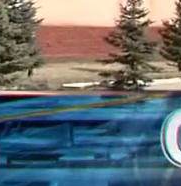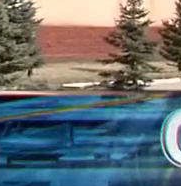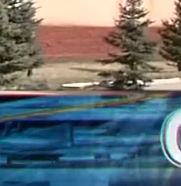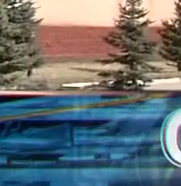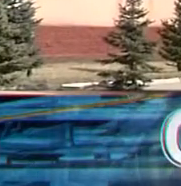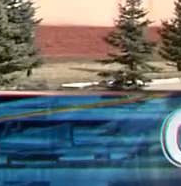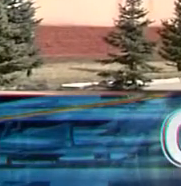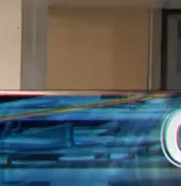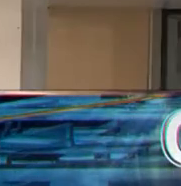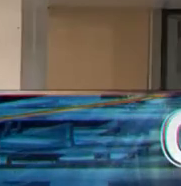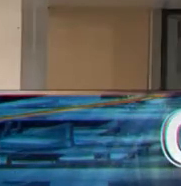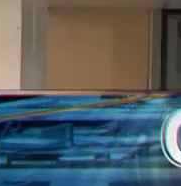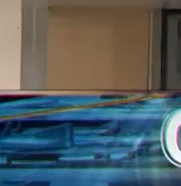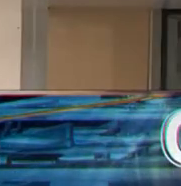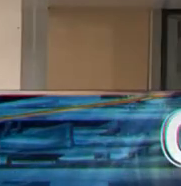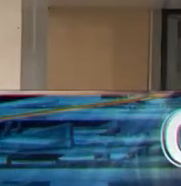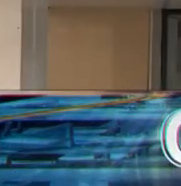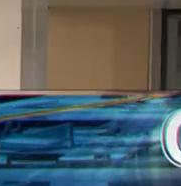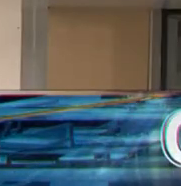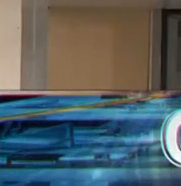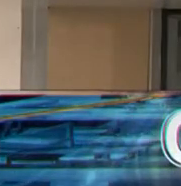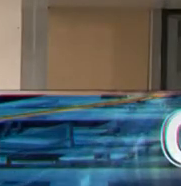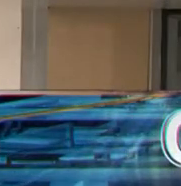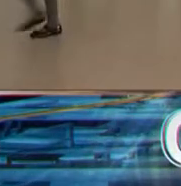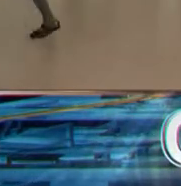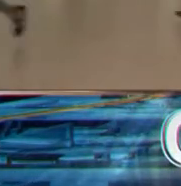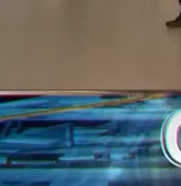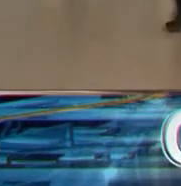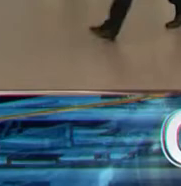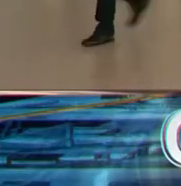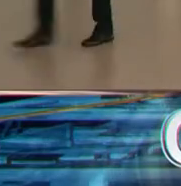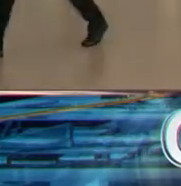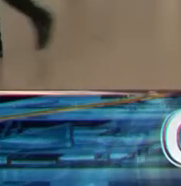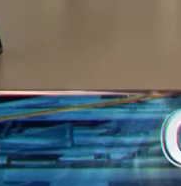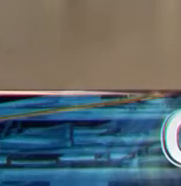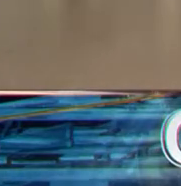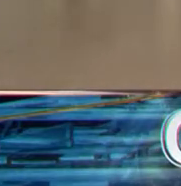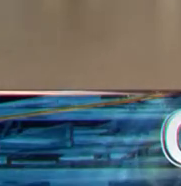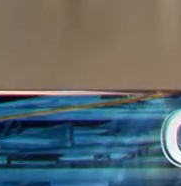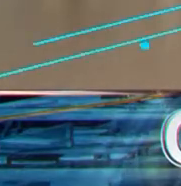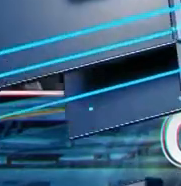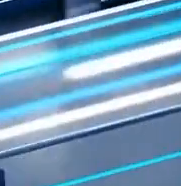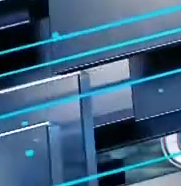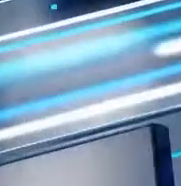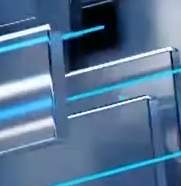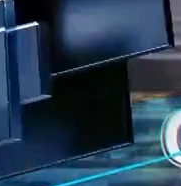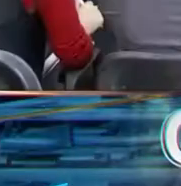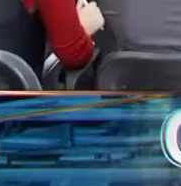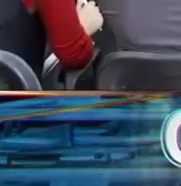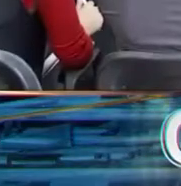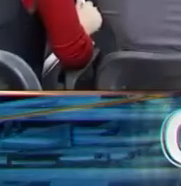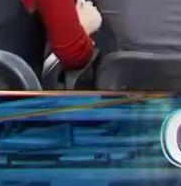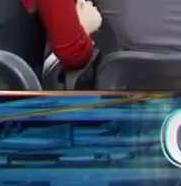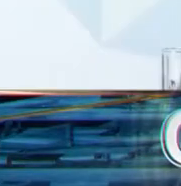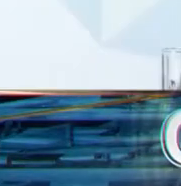Умники и умницы. Ученицы Талдыкурганской Назарбаевской школы удостоились высоких наград на престижном конкурсе.